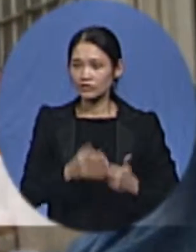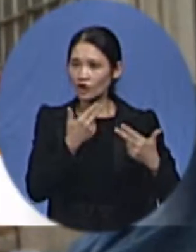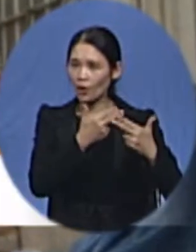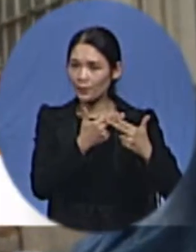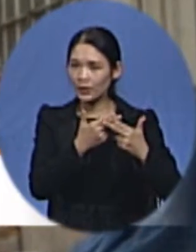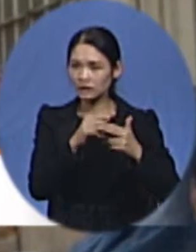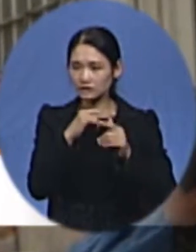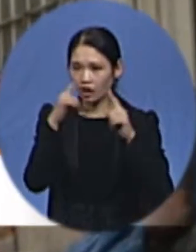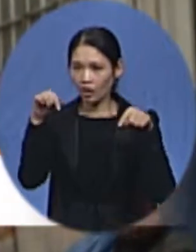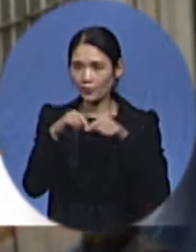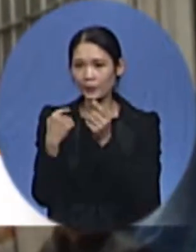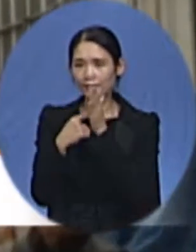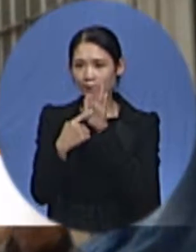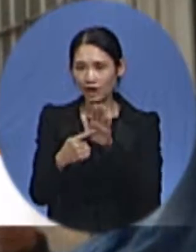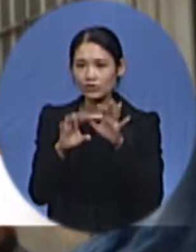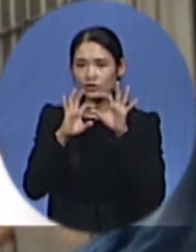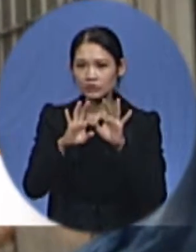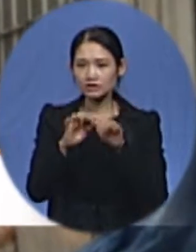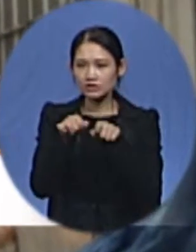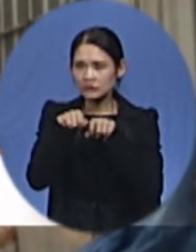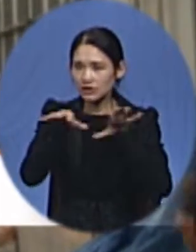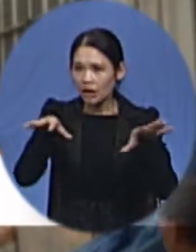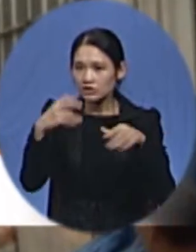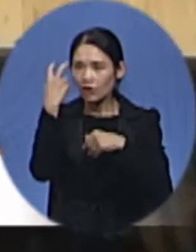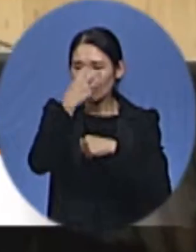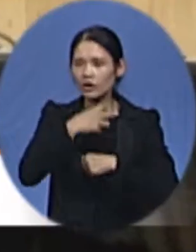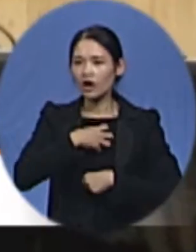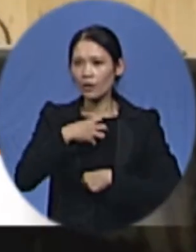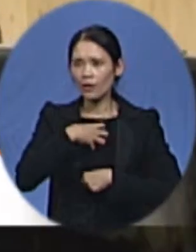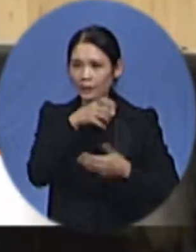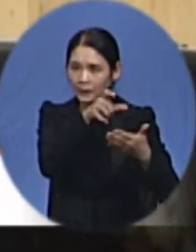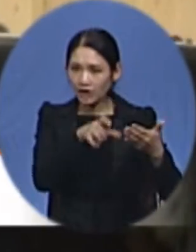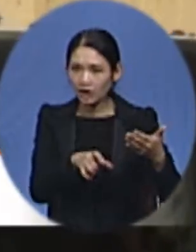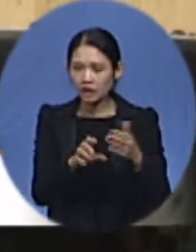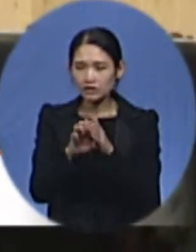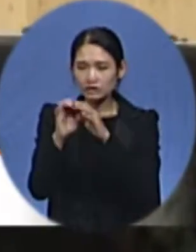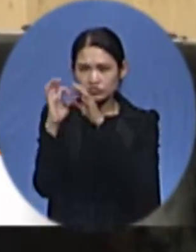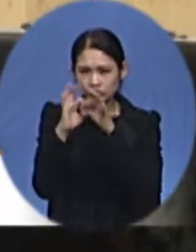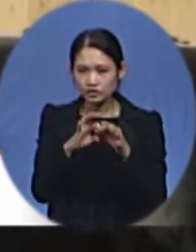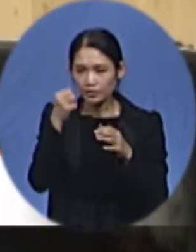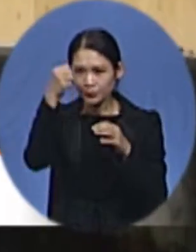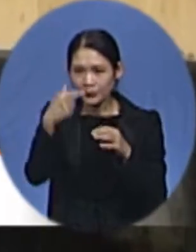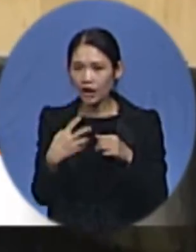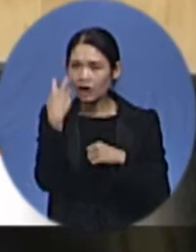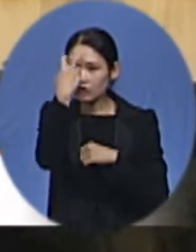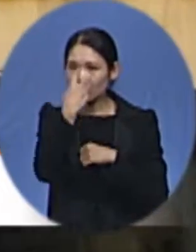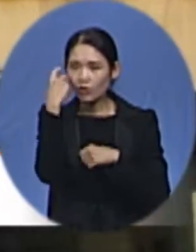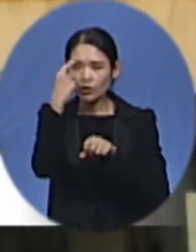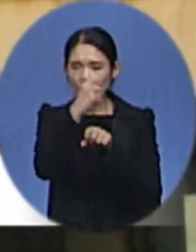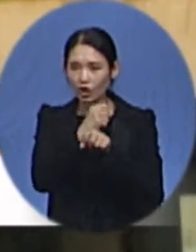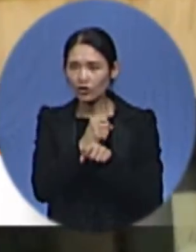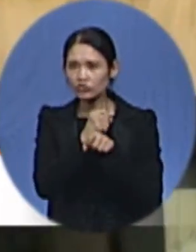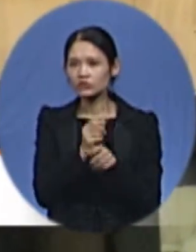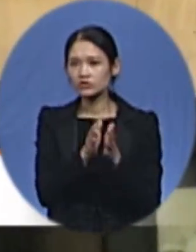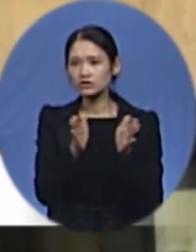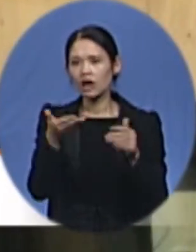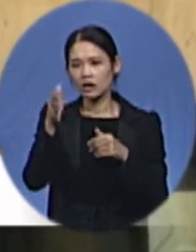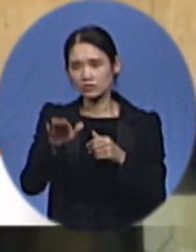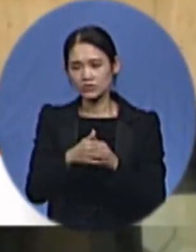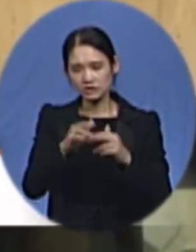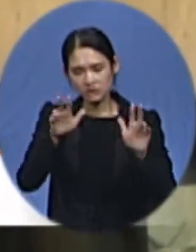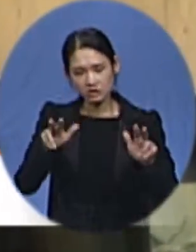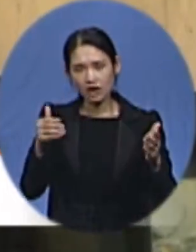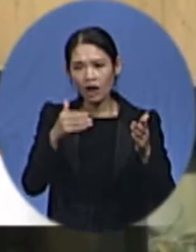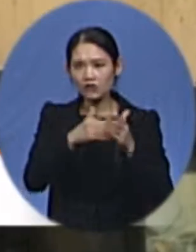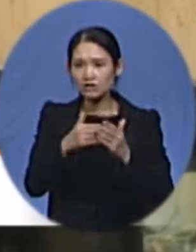협회는 성명서를 통해 재난 위기 관리 매뉴얼과 관련해 수차례의 설문조사와 연구를 실시했지만 아직까지